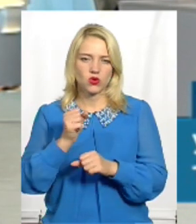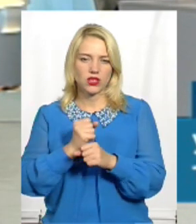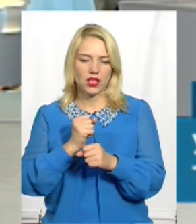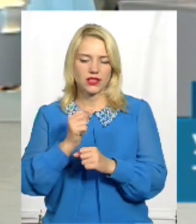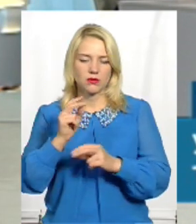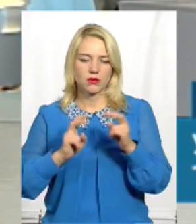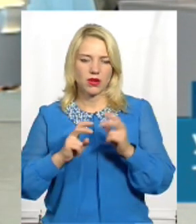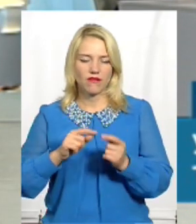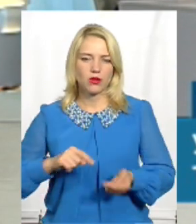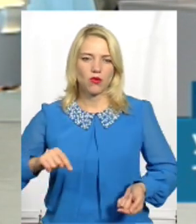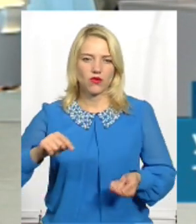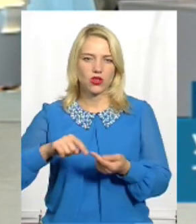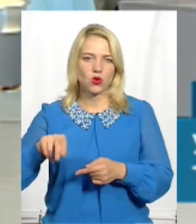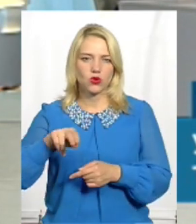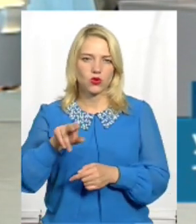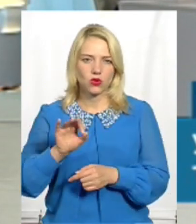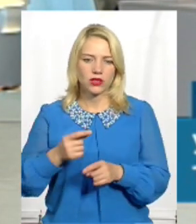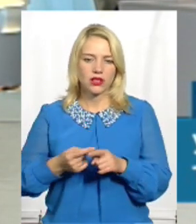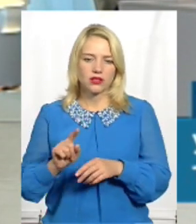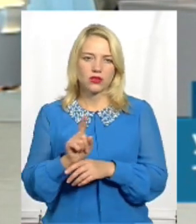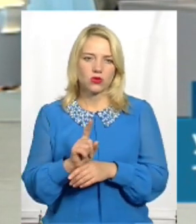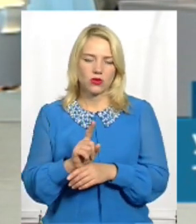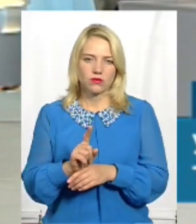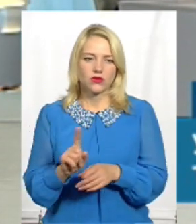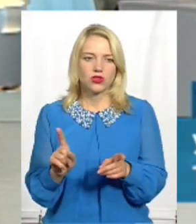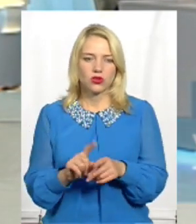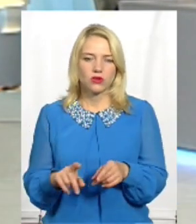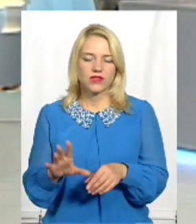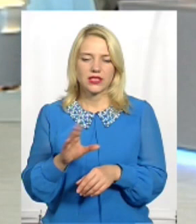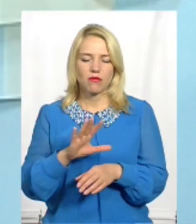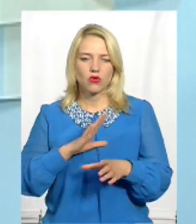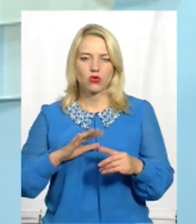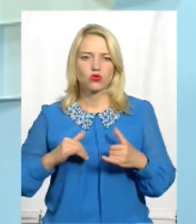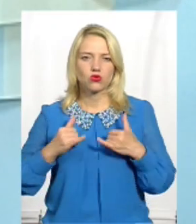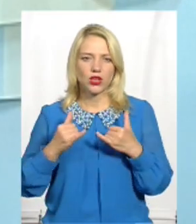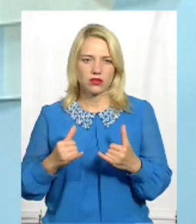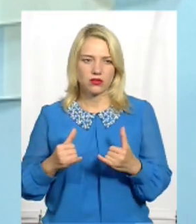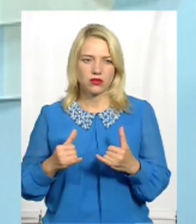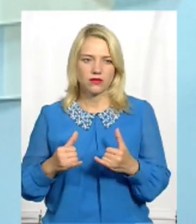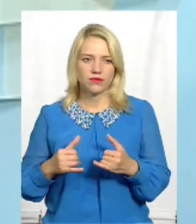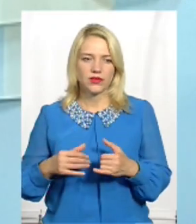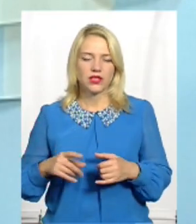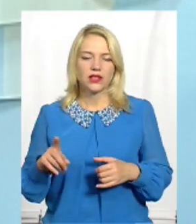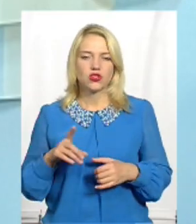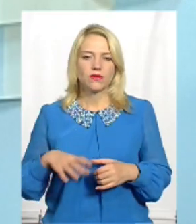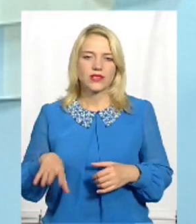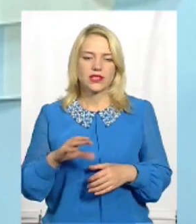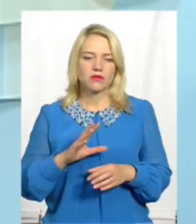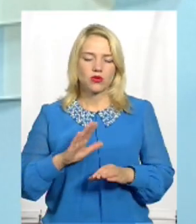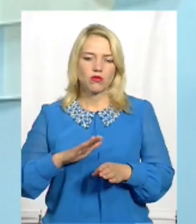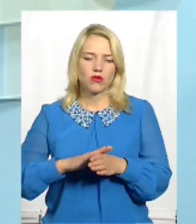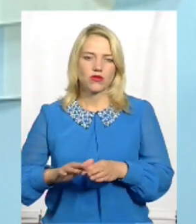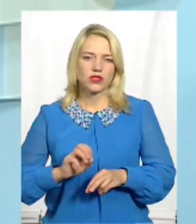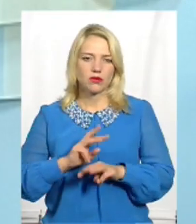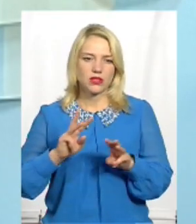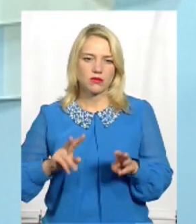підприємства відповідно до тих от норм, щоб все було сучасно, щоб все повністю забезпечувало